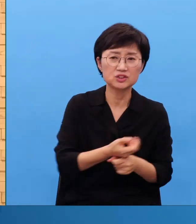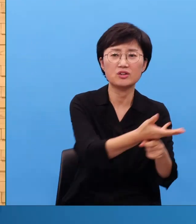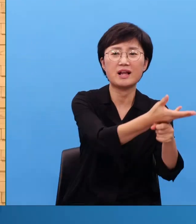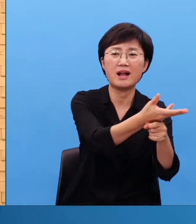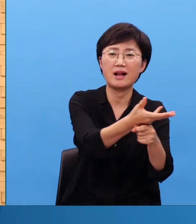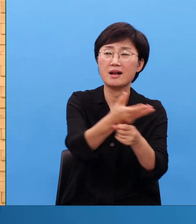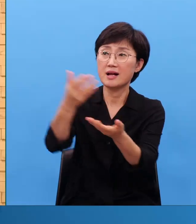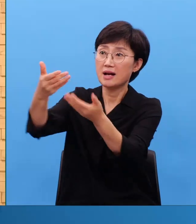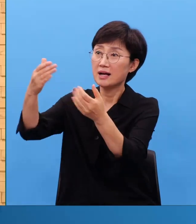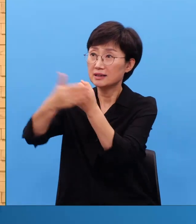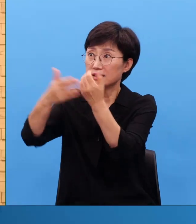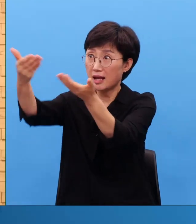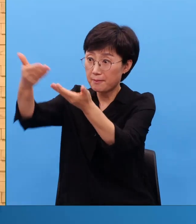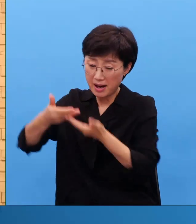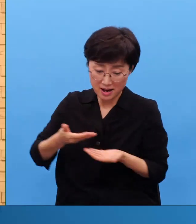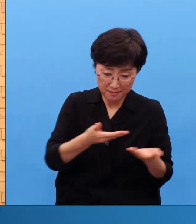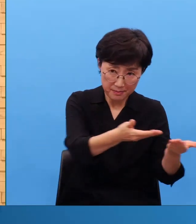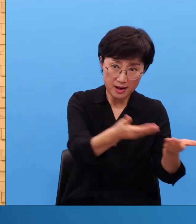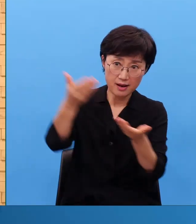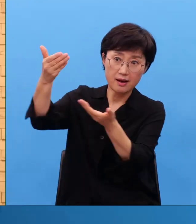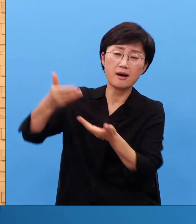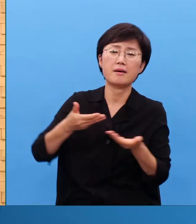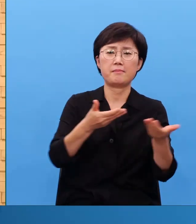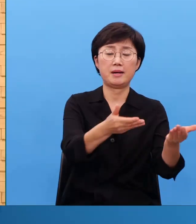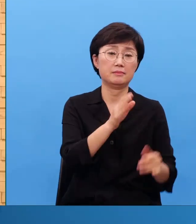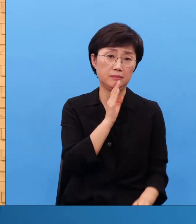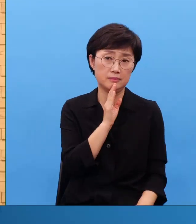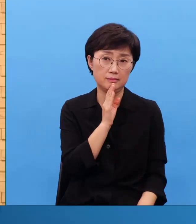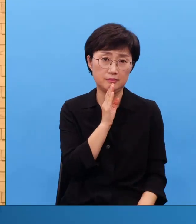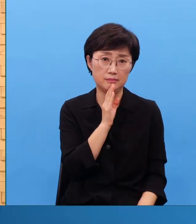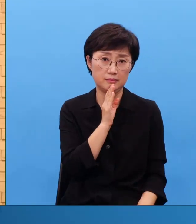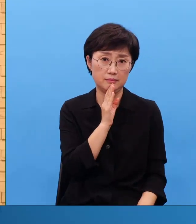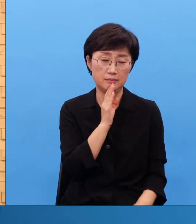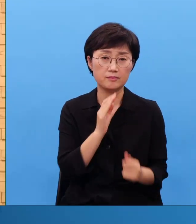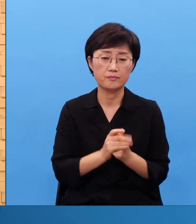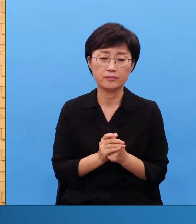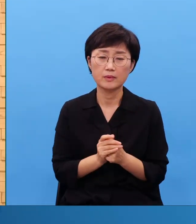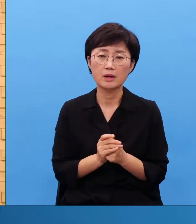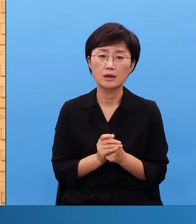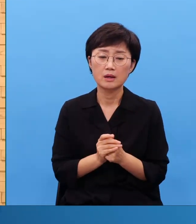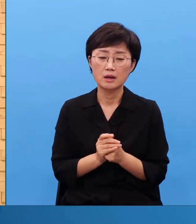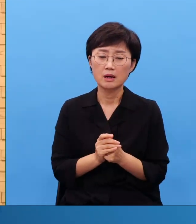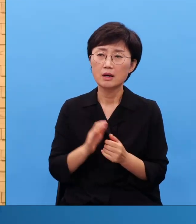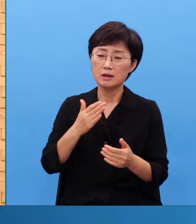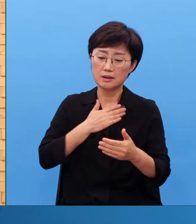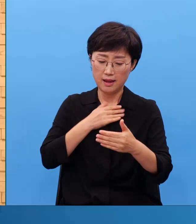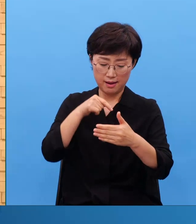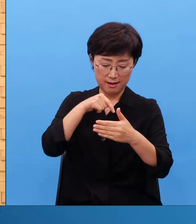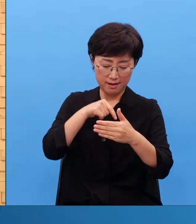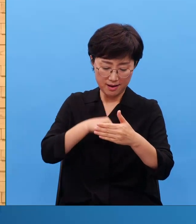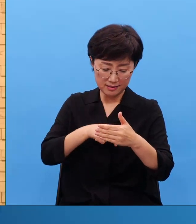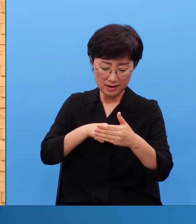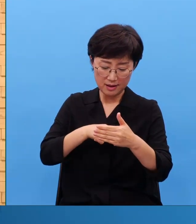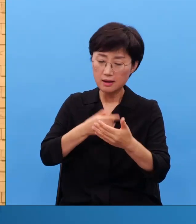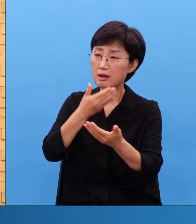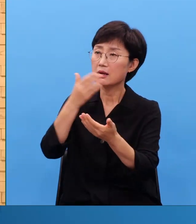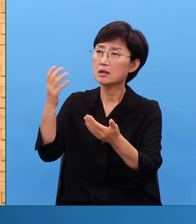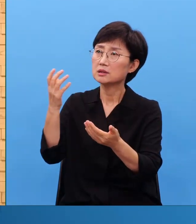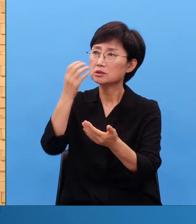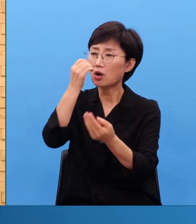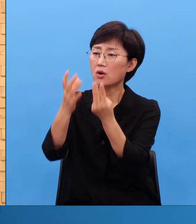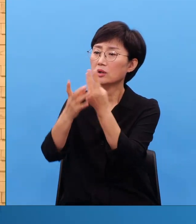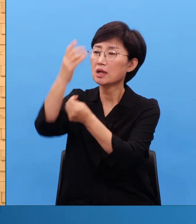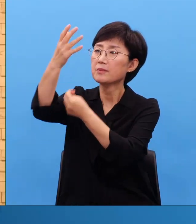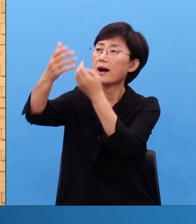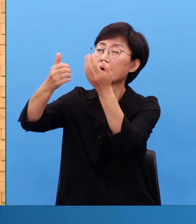속에 나의 중요한 내 속에 이 성삼위 하나님과 보좌의 능력을 내가 받아들이는 것이다. Prayer is taking the